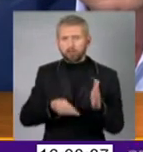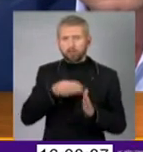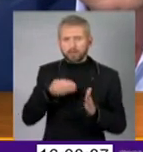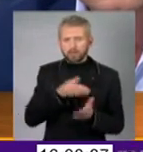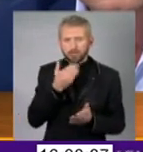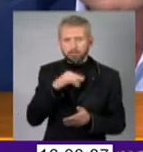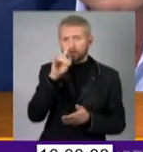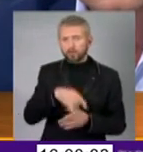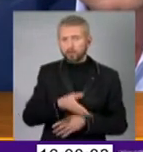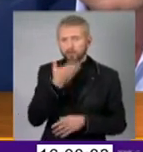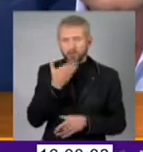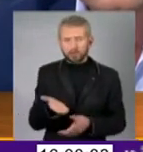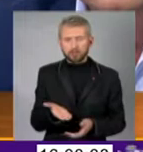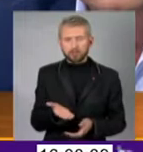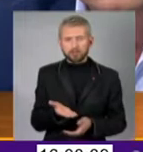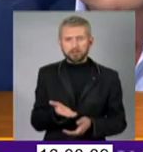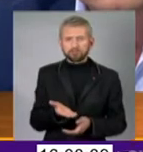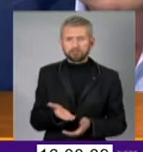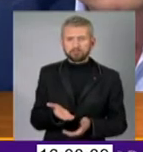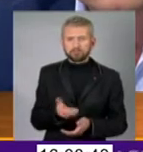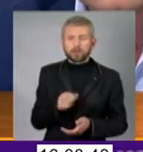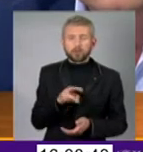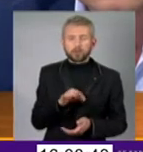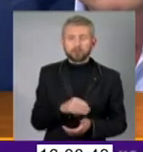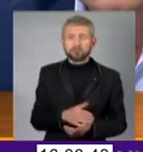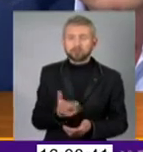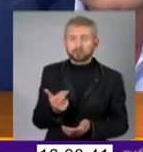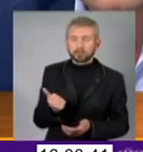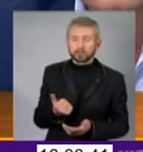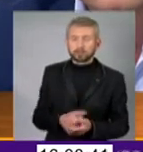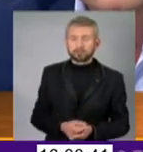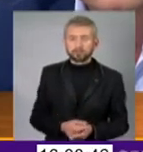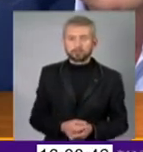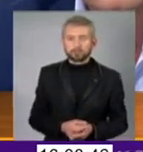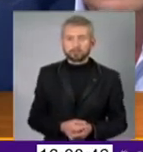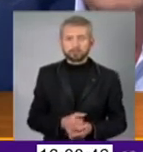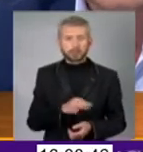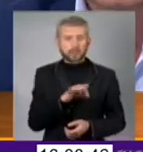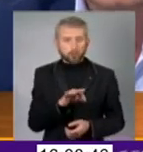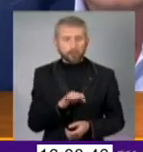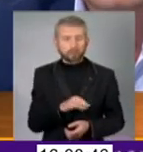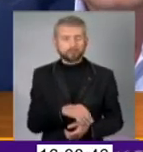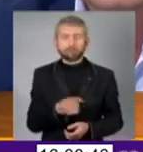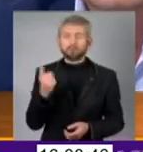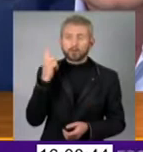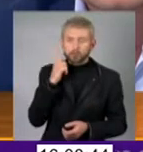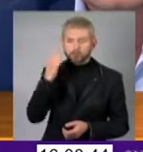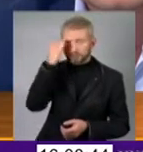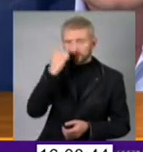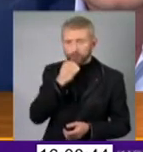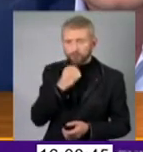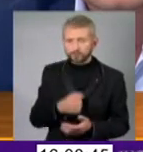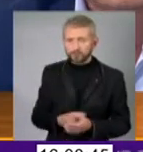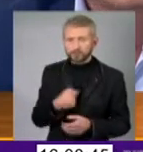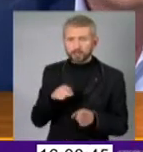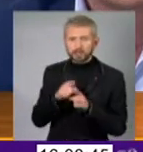не вставлені. Так. Алло. Так. Алло. Почули, все, почули. Так, дуже дякуємо.